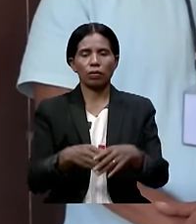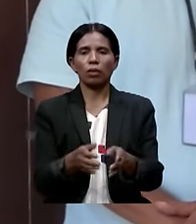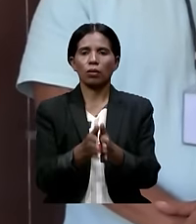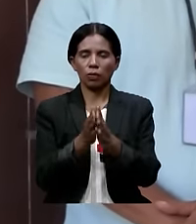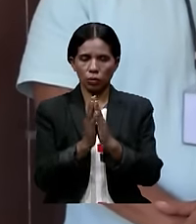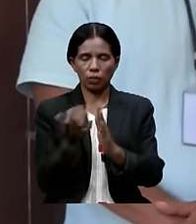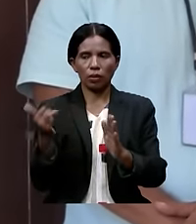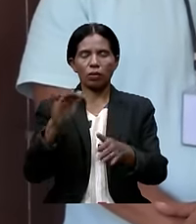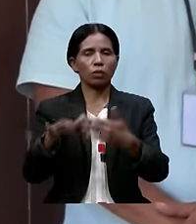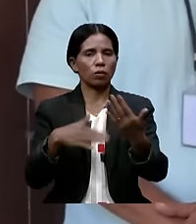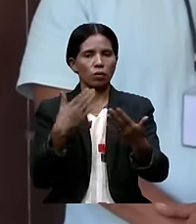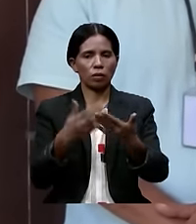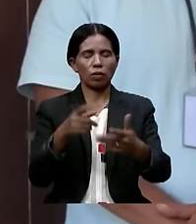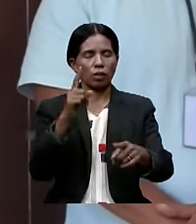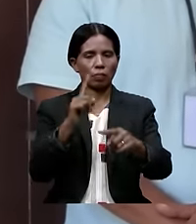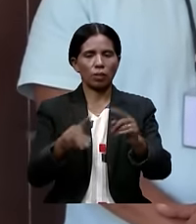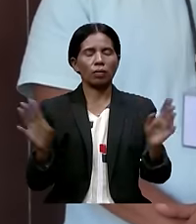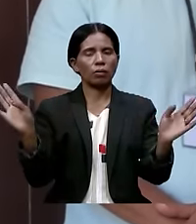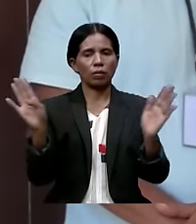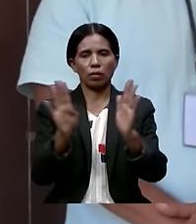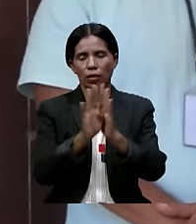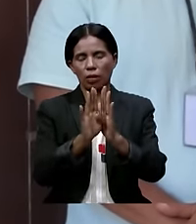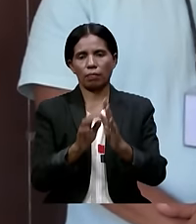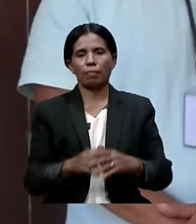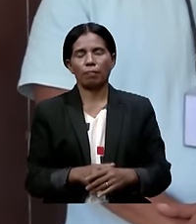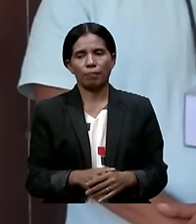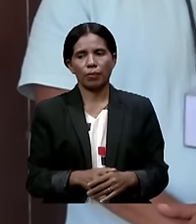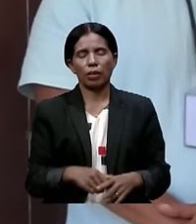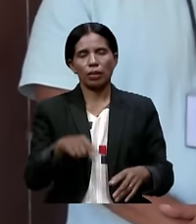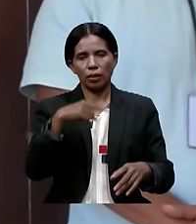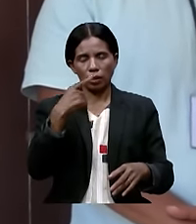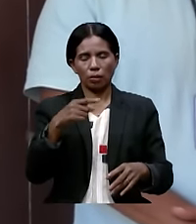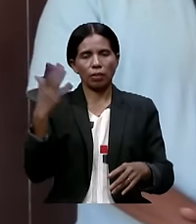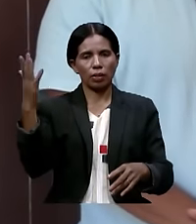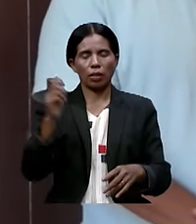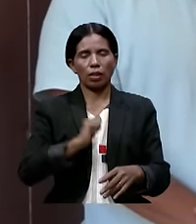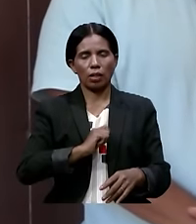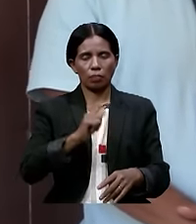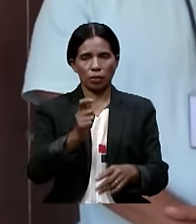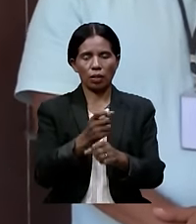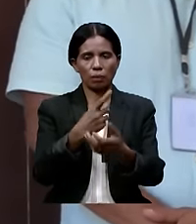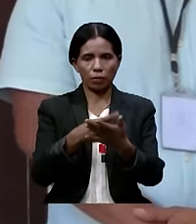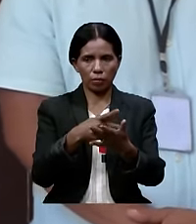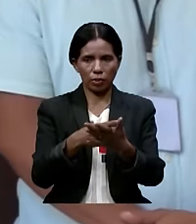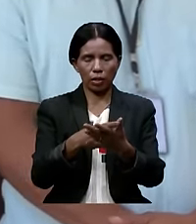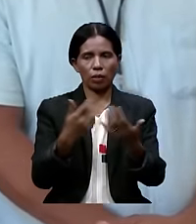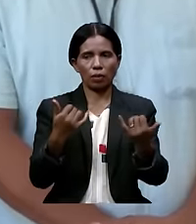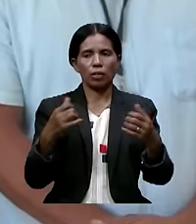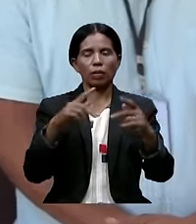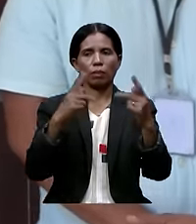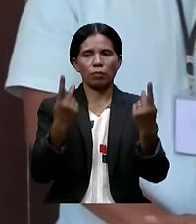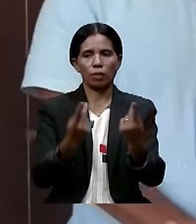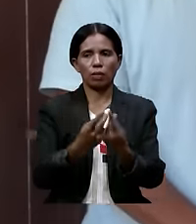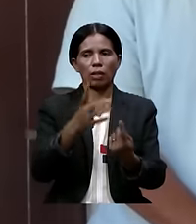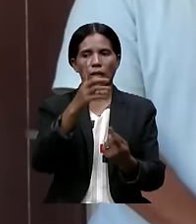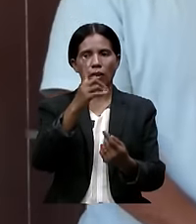sira tutu la bele atu impere. Se makar hai muting agora ia kompanya naran